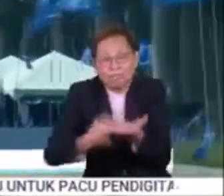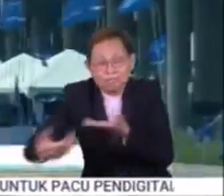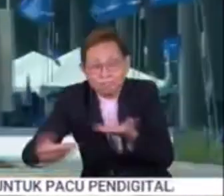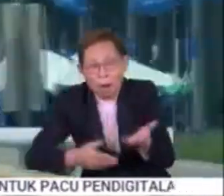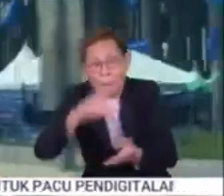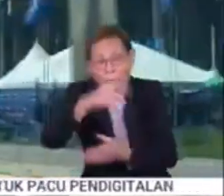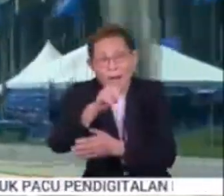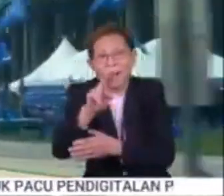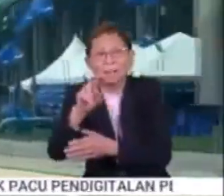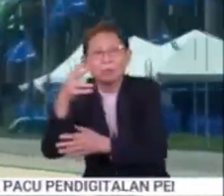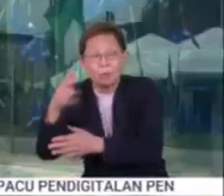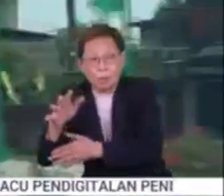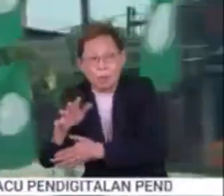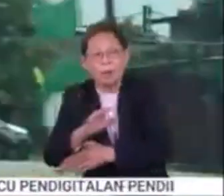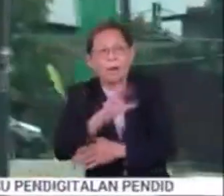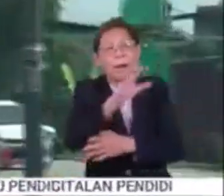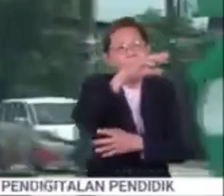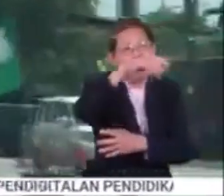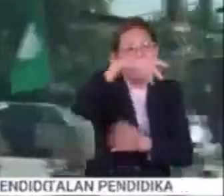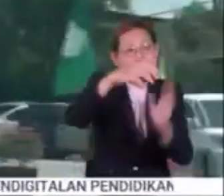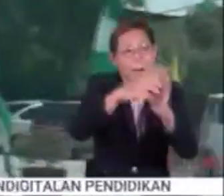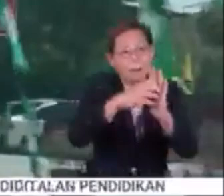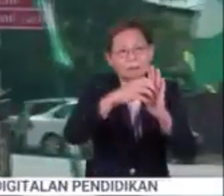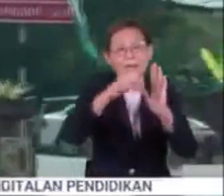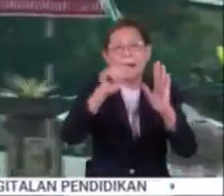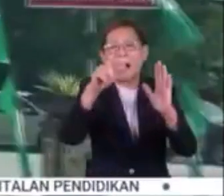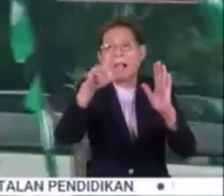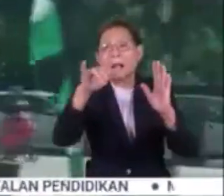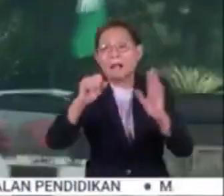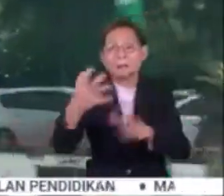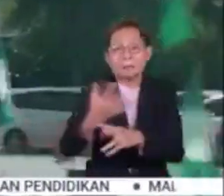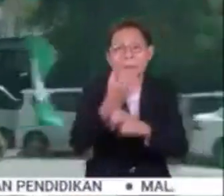ke-15 yang lalu, calon PAS Cik Alia Sami memenangi kerusi Parlimen